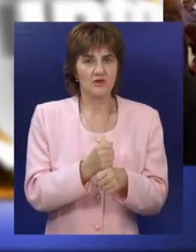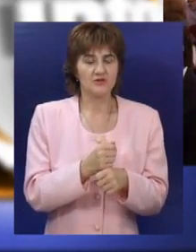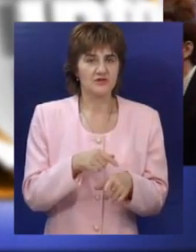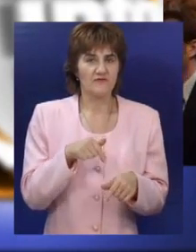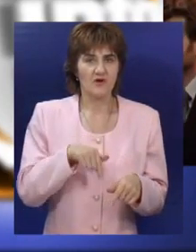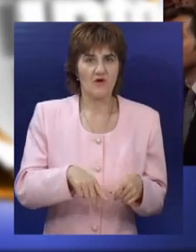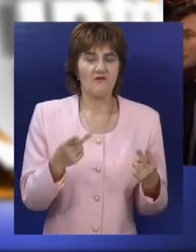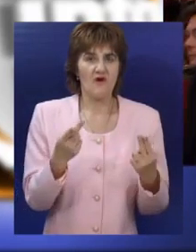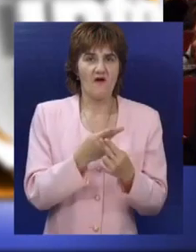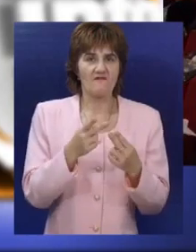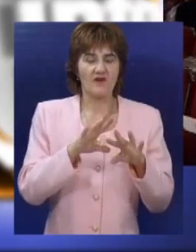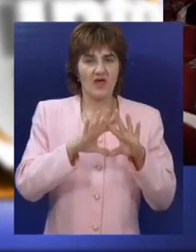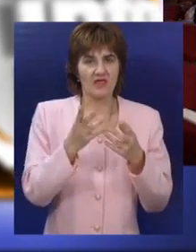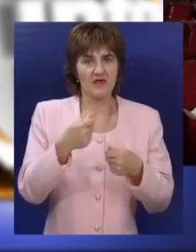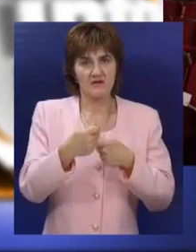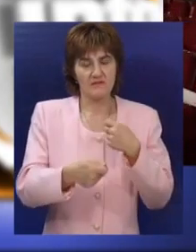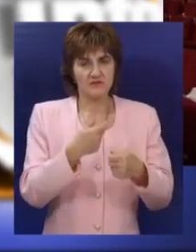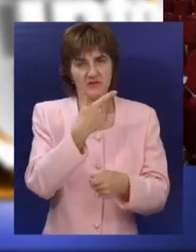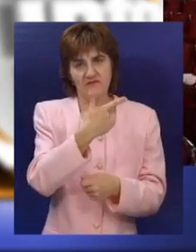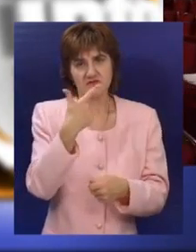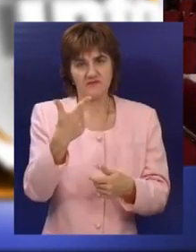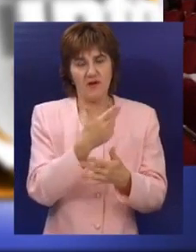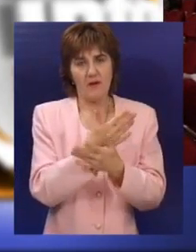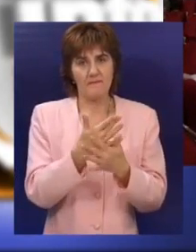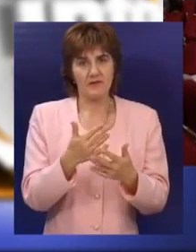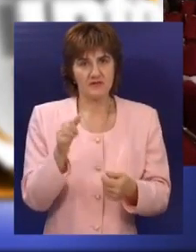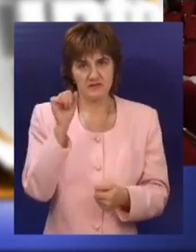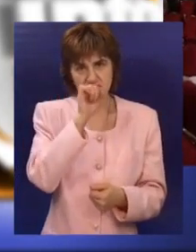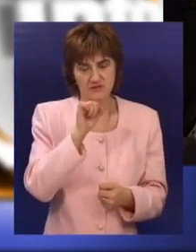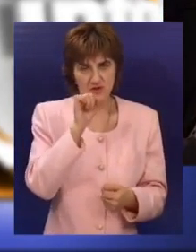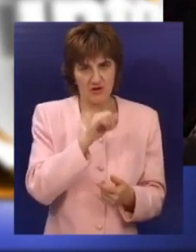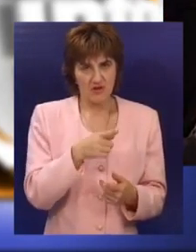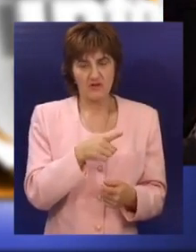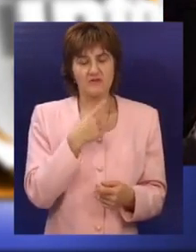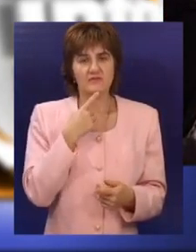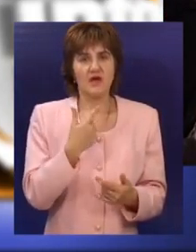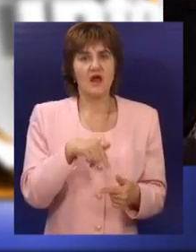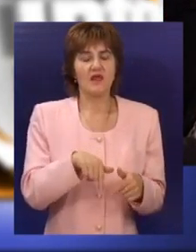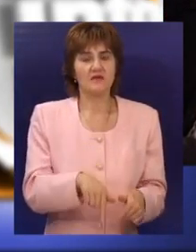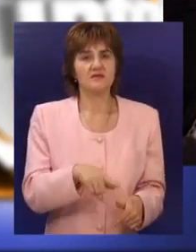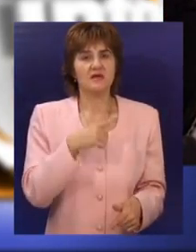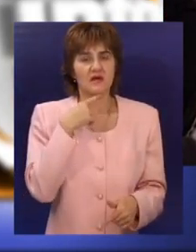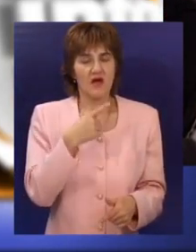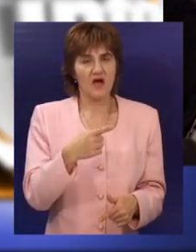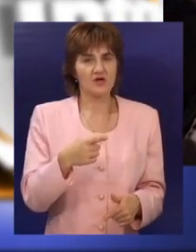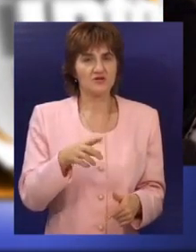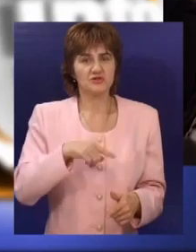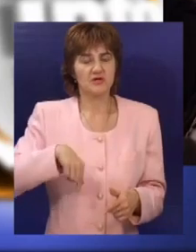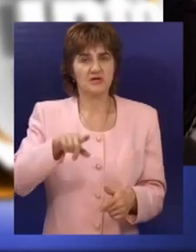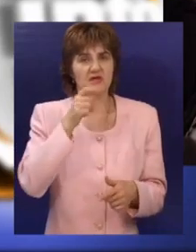održivi lokalni razvoj vredne 22 miliona dolara. Cilj projekta je da podrži partnerstva između lokalnih vlasti, biznisa